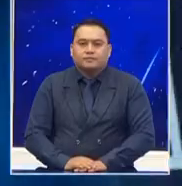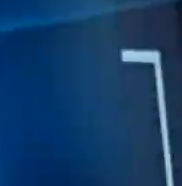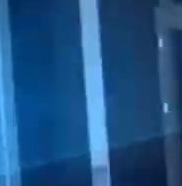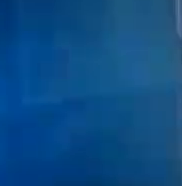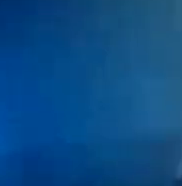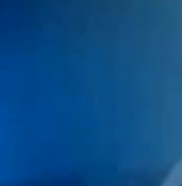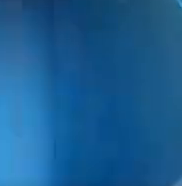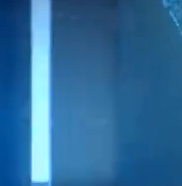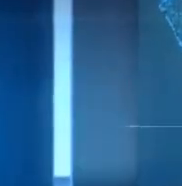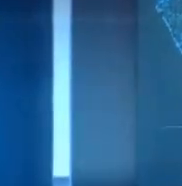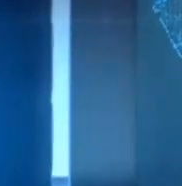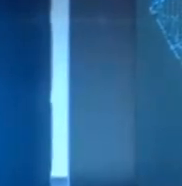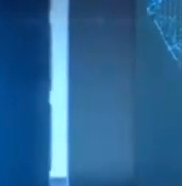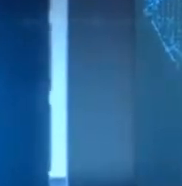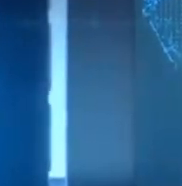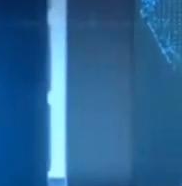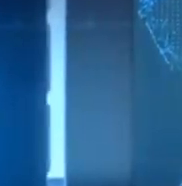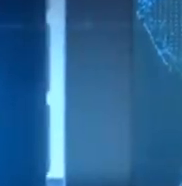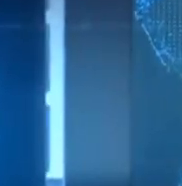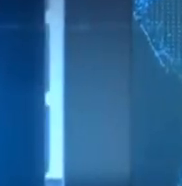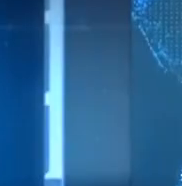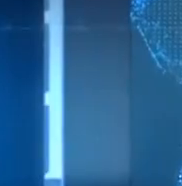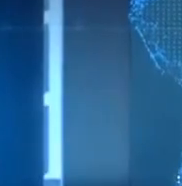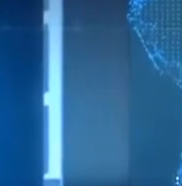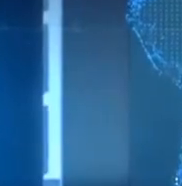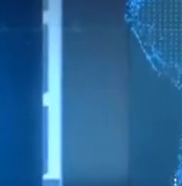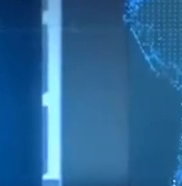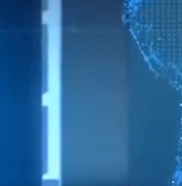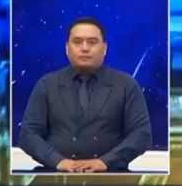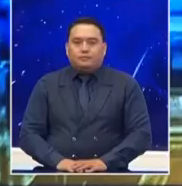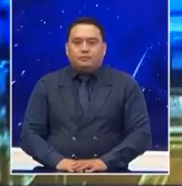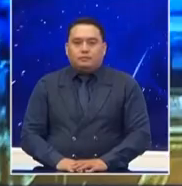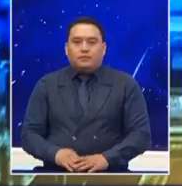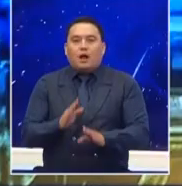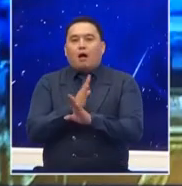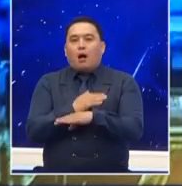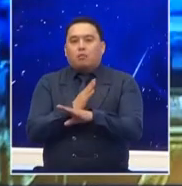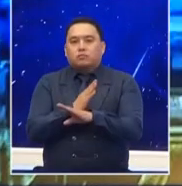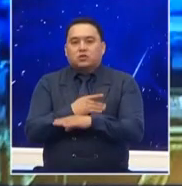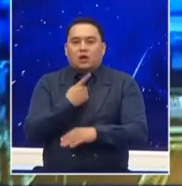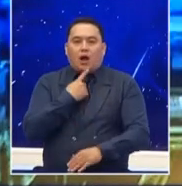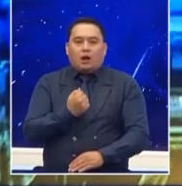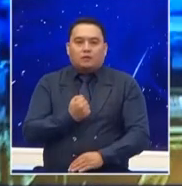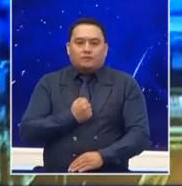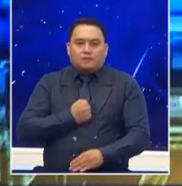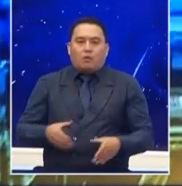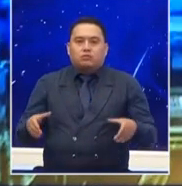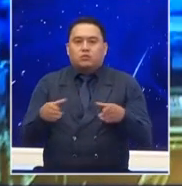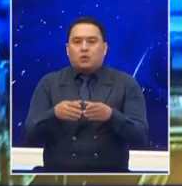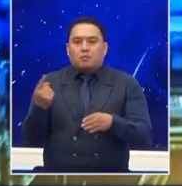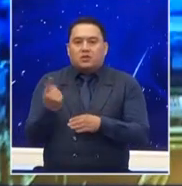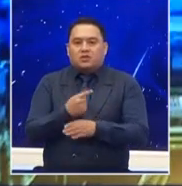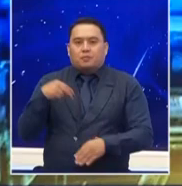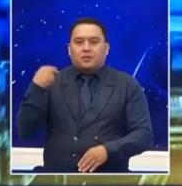Республикасы Қорғаныс министрлігіне қарасты Қапшағай гарнизоны баспасөз қызметінің көмегімен. Қапшағай десанттық шабуылдау бригадасында